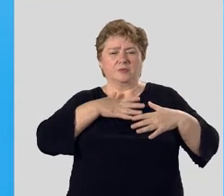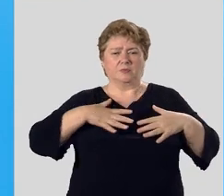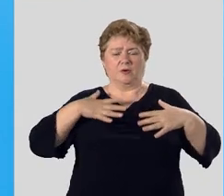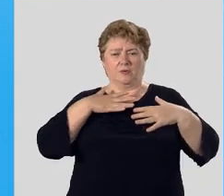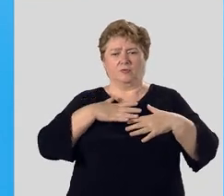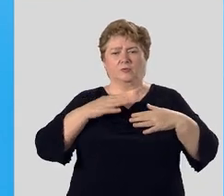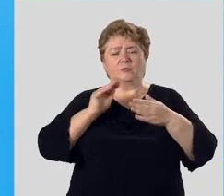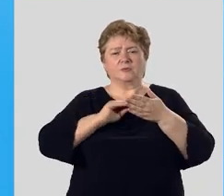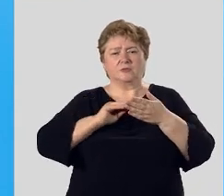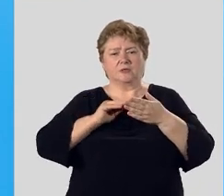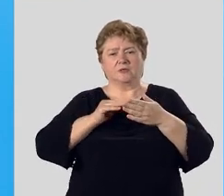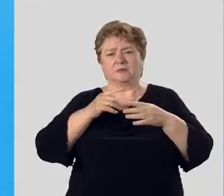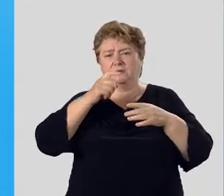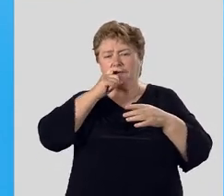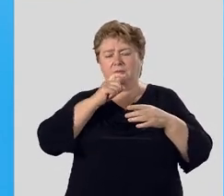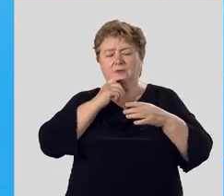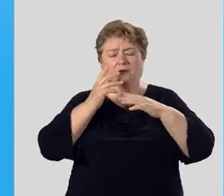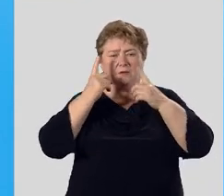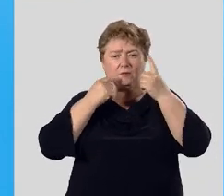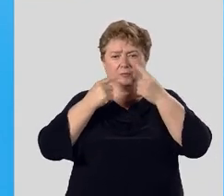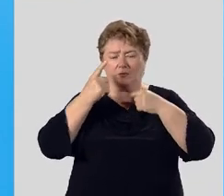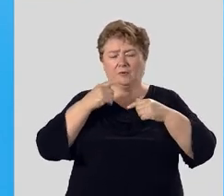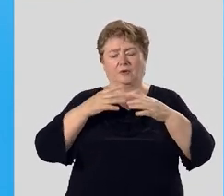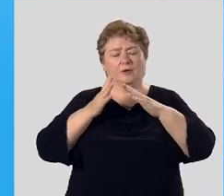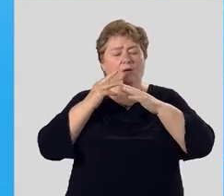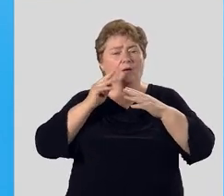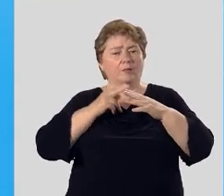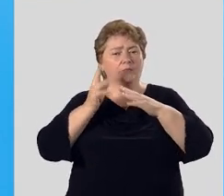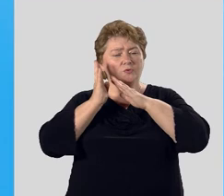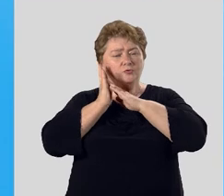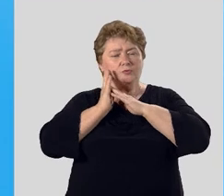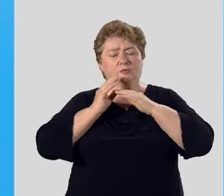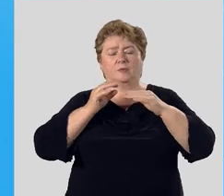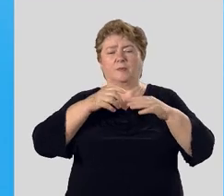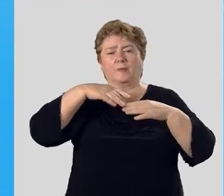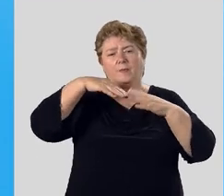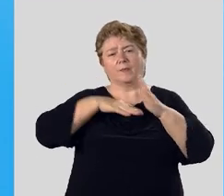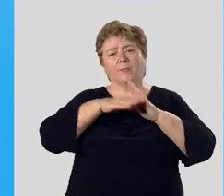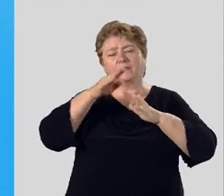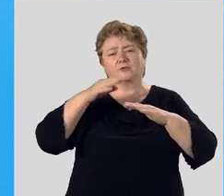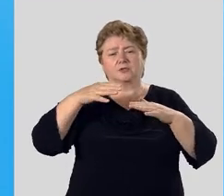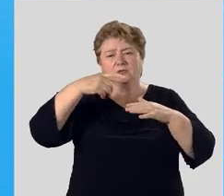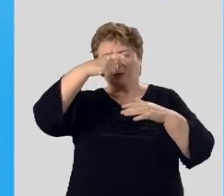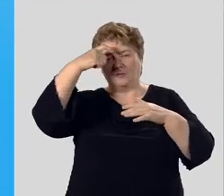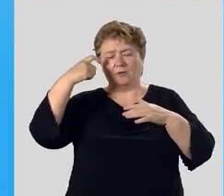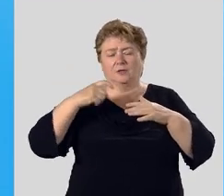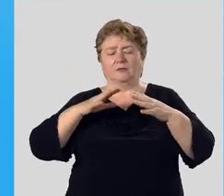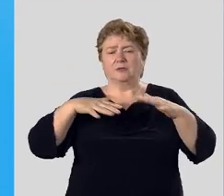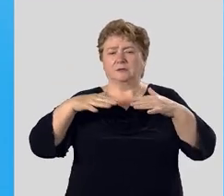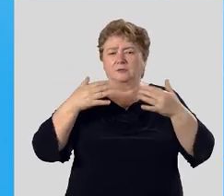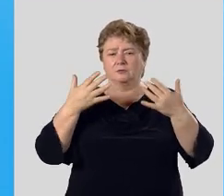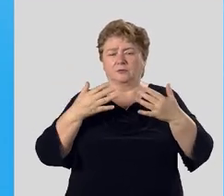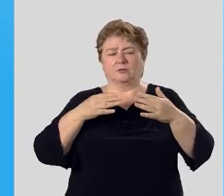беспокойство, частый необоснованный плач, бессонницу, повышенную потливость, дрожание рук,